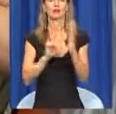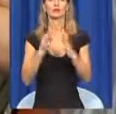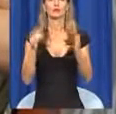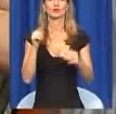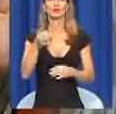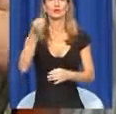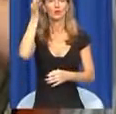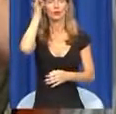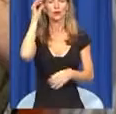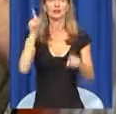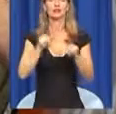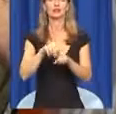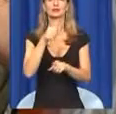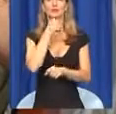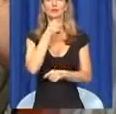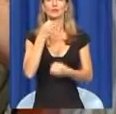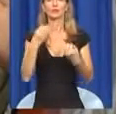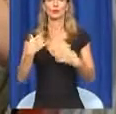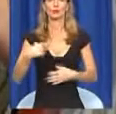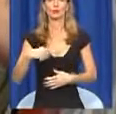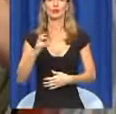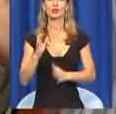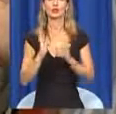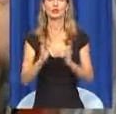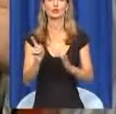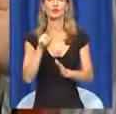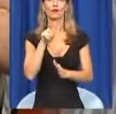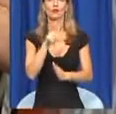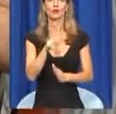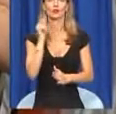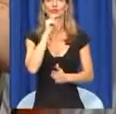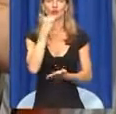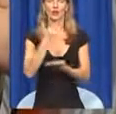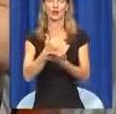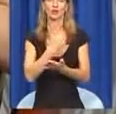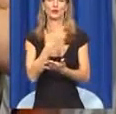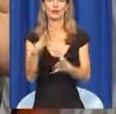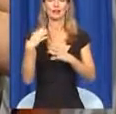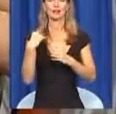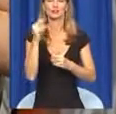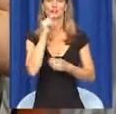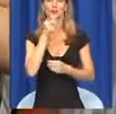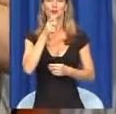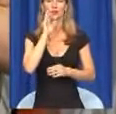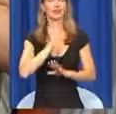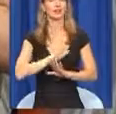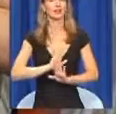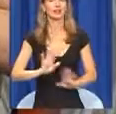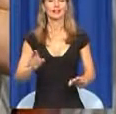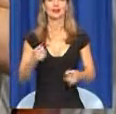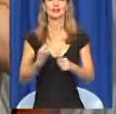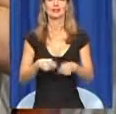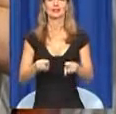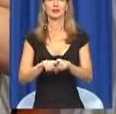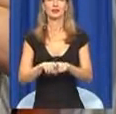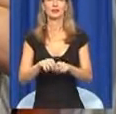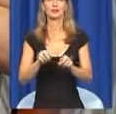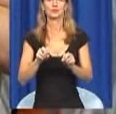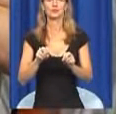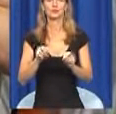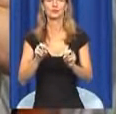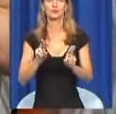воно нагадує таким чином просто про себе не лише тому, що воно чайник, да, і хоче з вами чаю попити. Ні, це звичайно не так. Ця така от